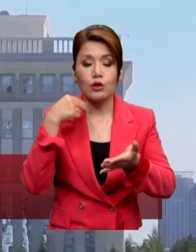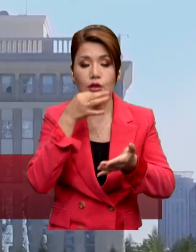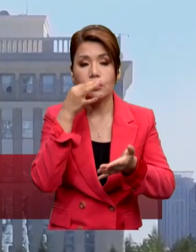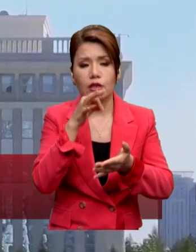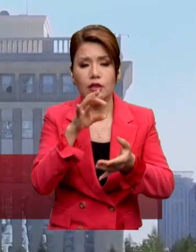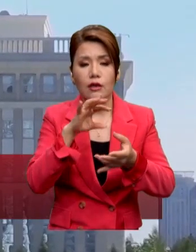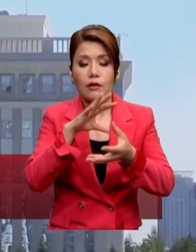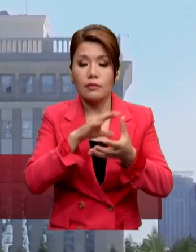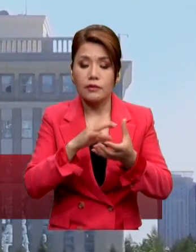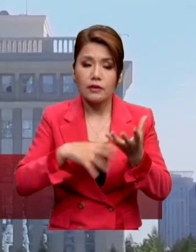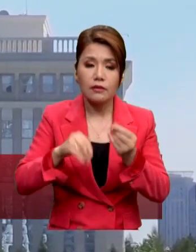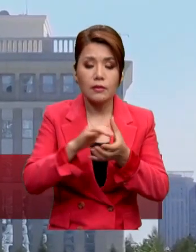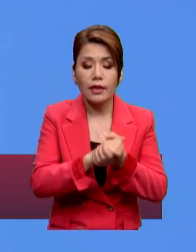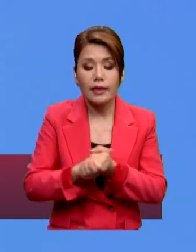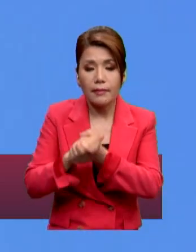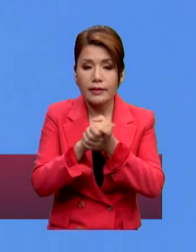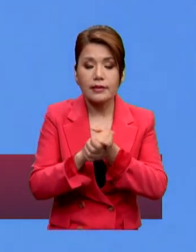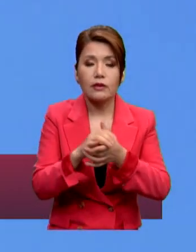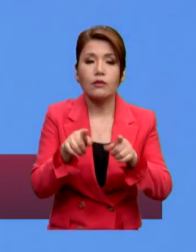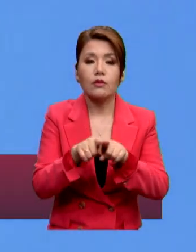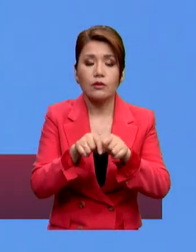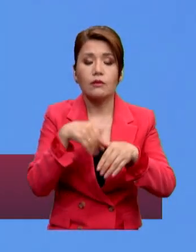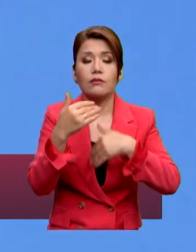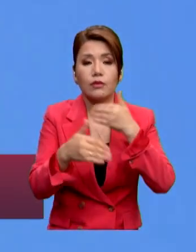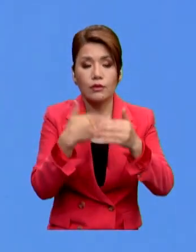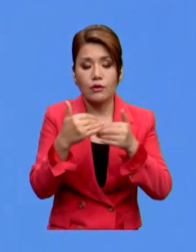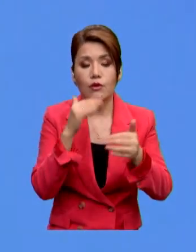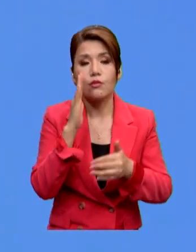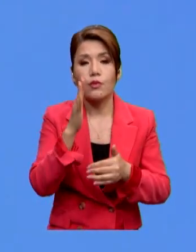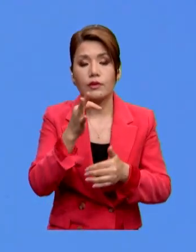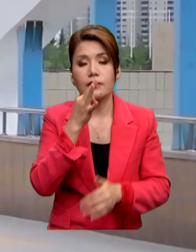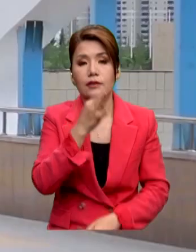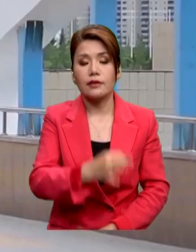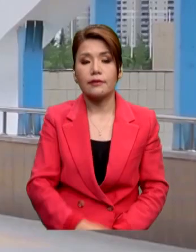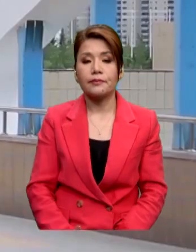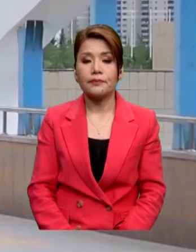жан-жақты ынтымақтастық стратегиясы одан әрі дами беретінін атап өтті.